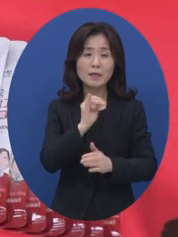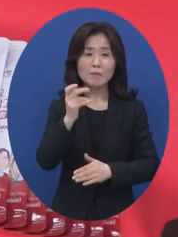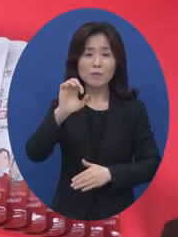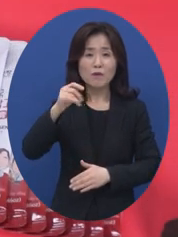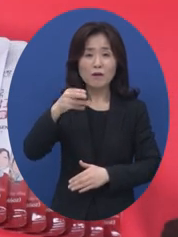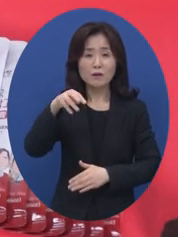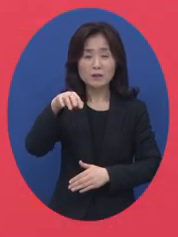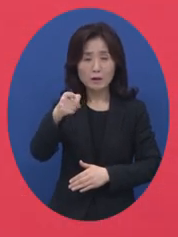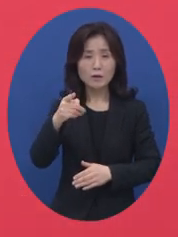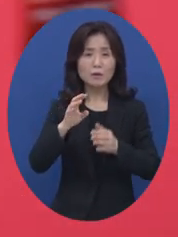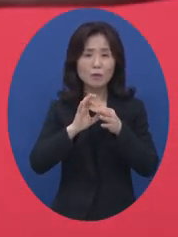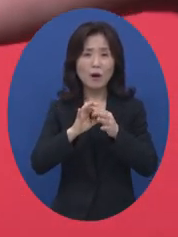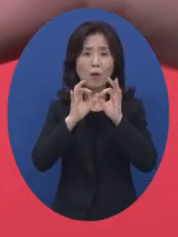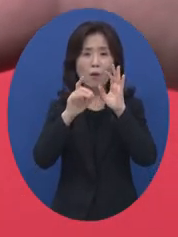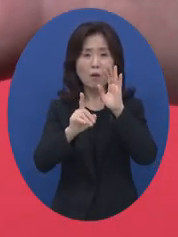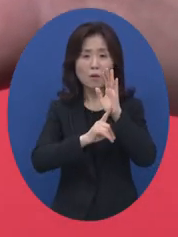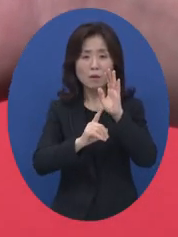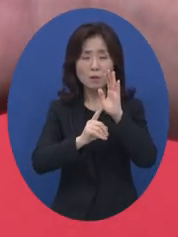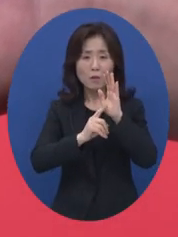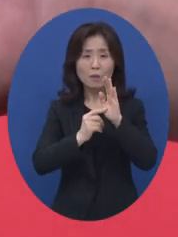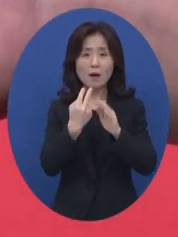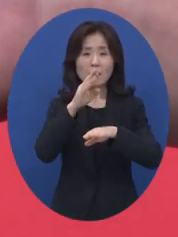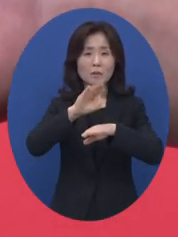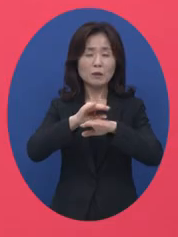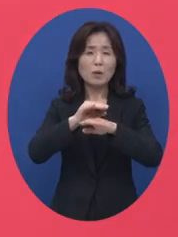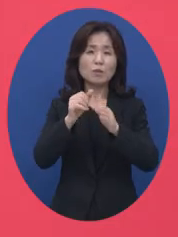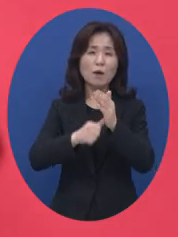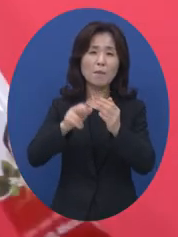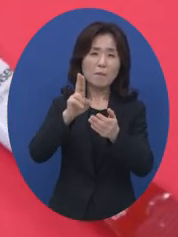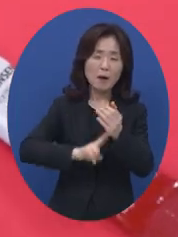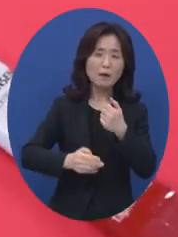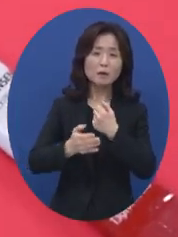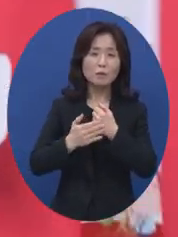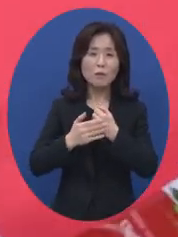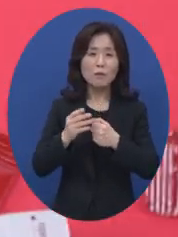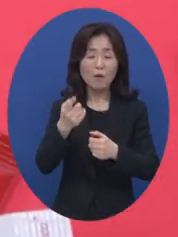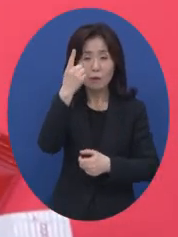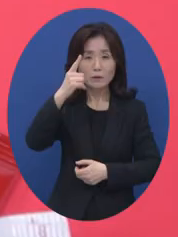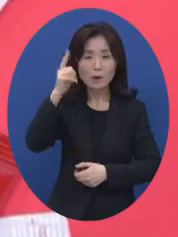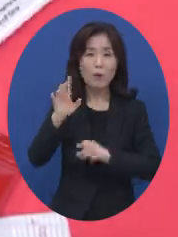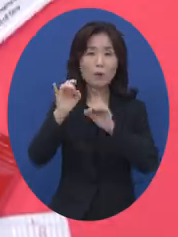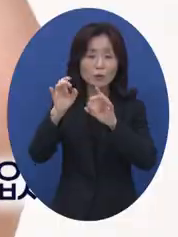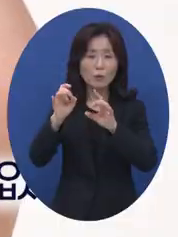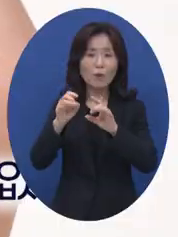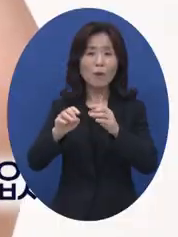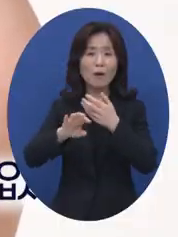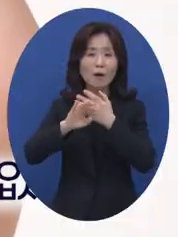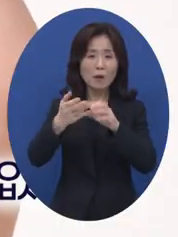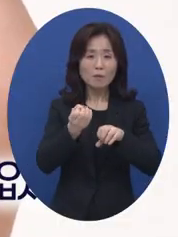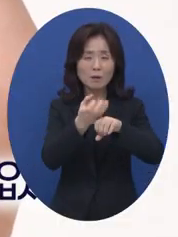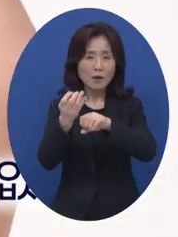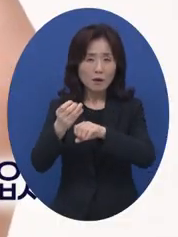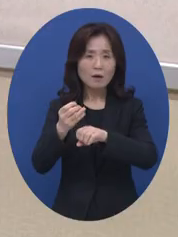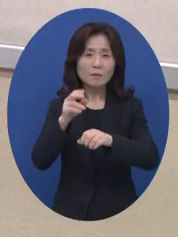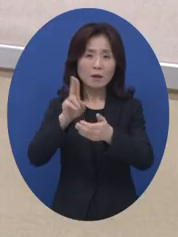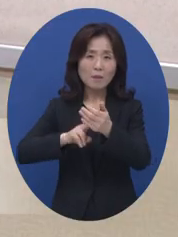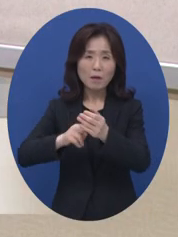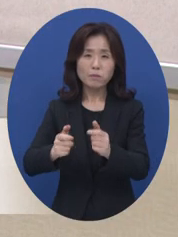홍보와 라이브 커머스 방송까지 지원 받으면서 러시아와 호주로 해외 판로 가 확대됐습니다